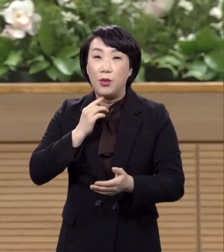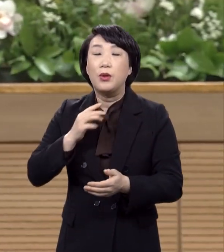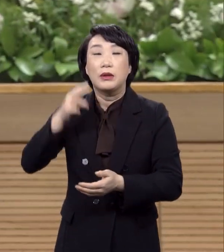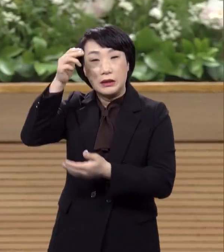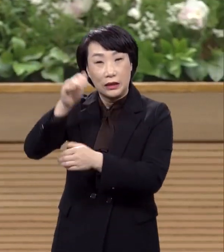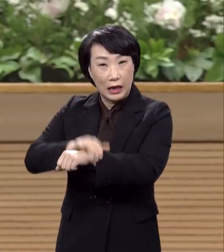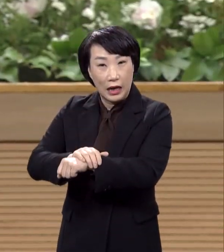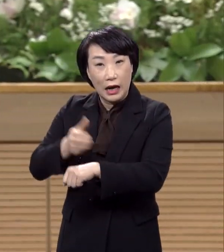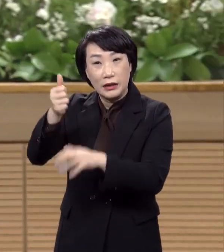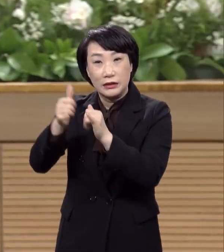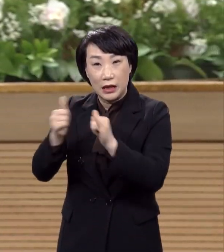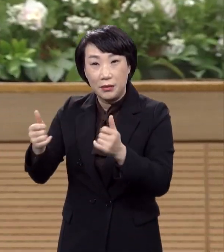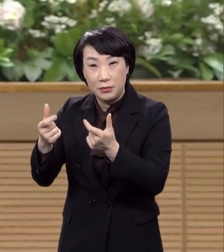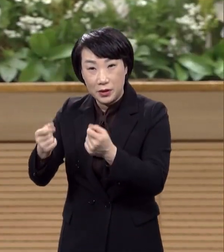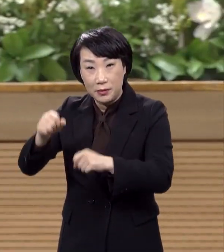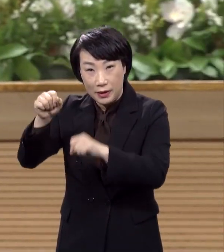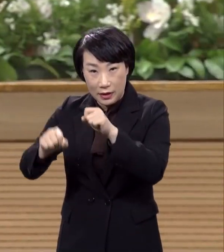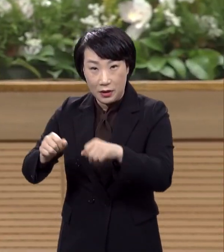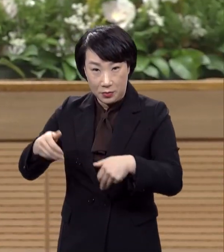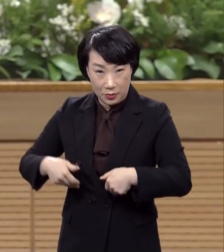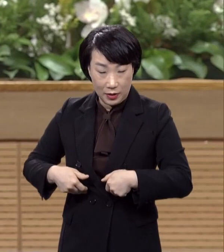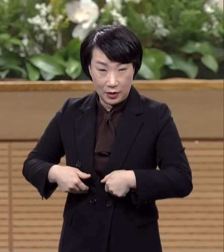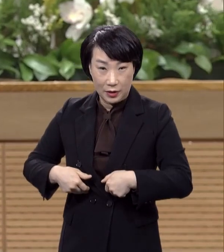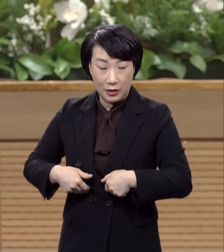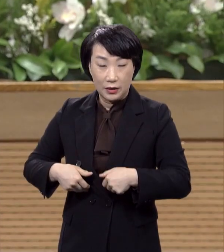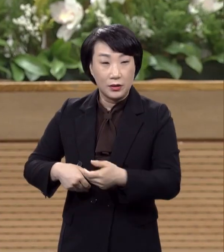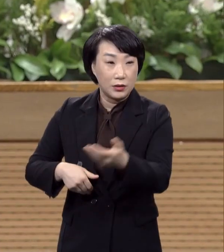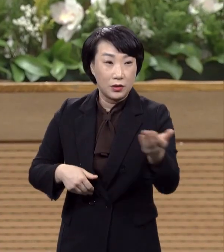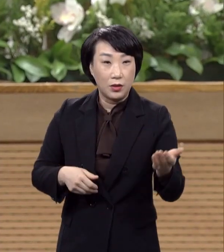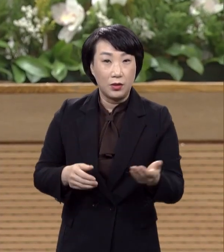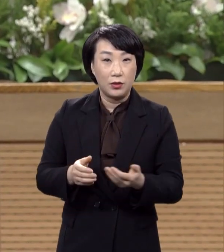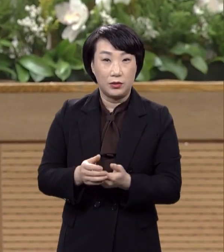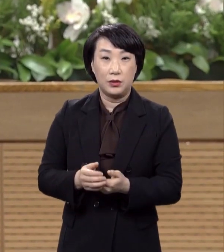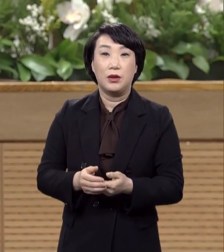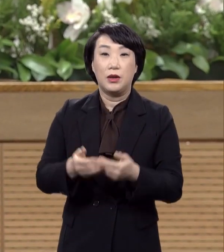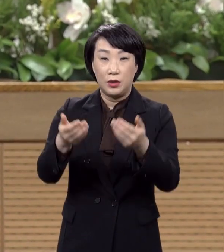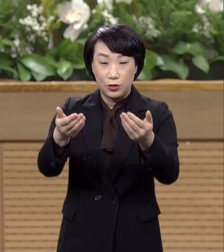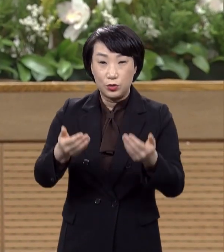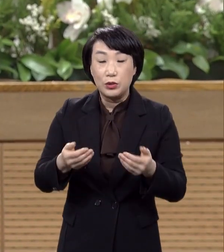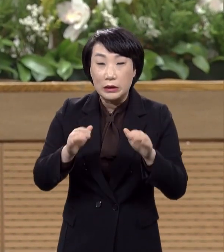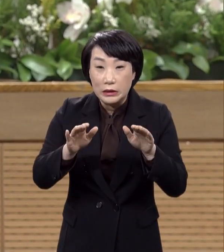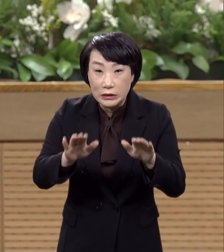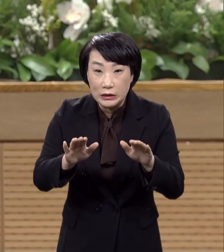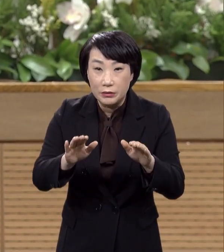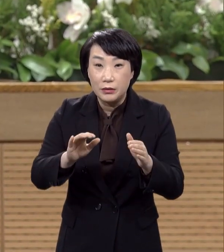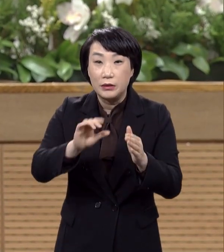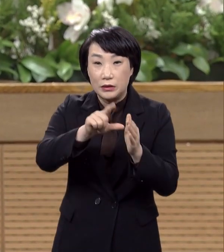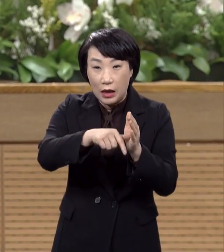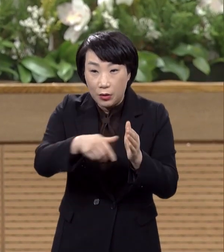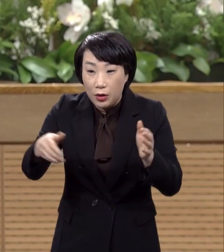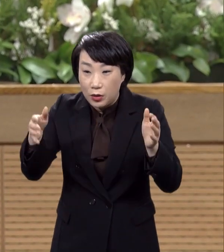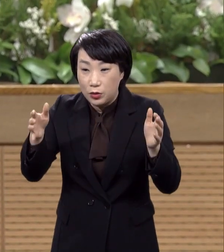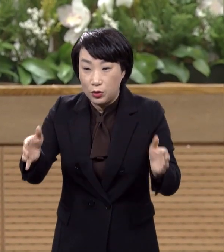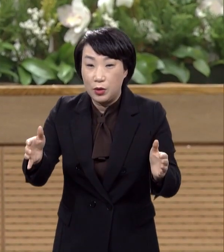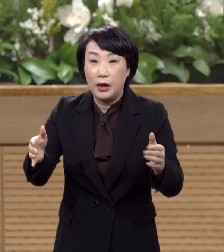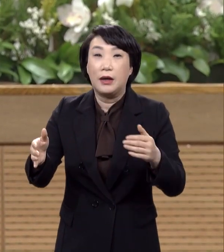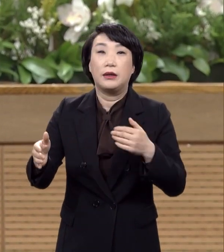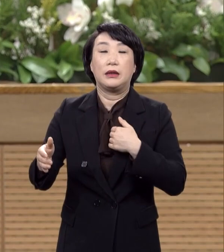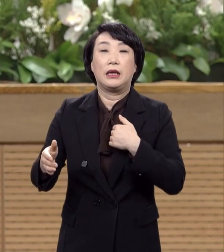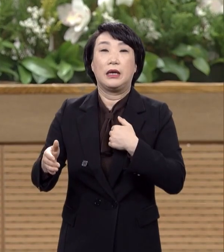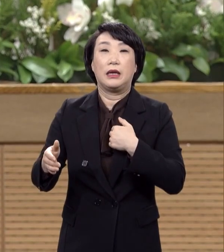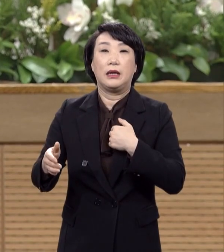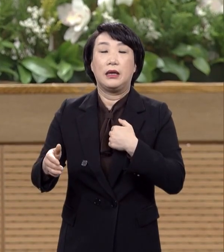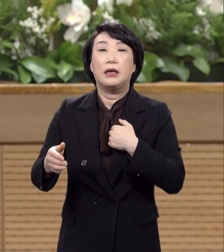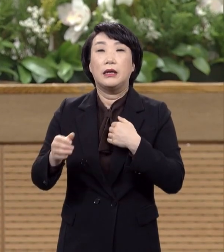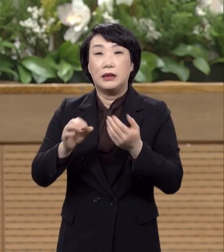지혜 있는 자같이 하여 너에게 주은 이 시대의 세월을